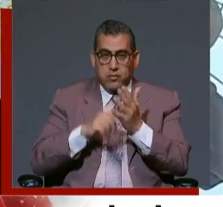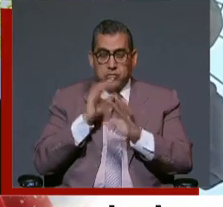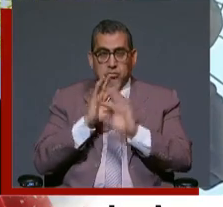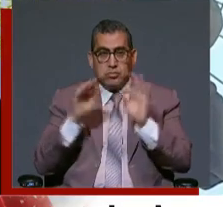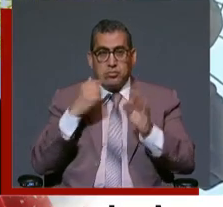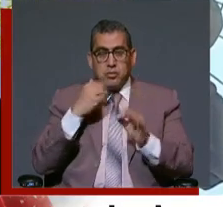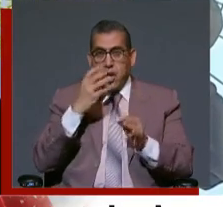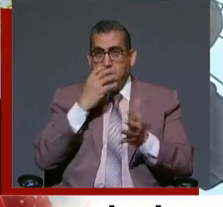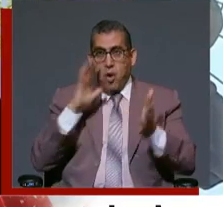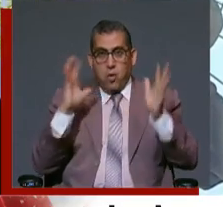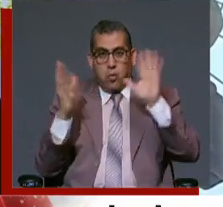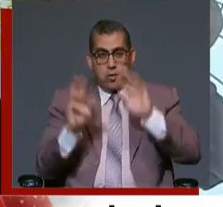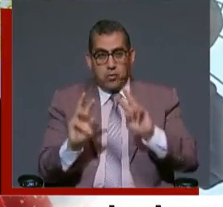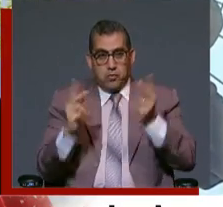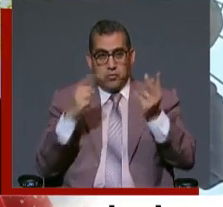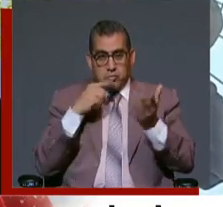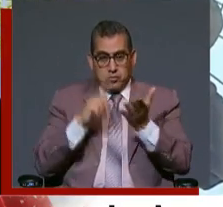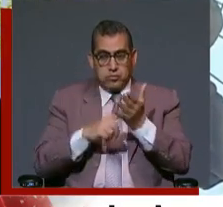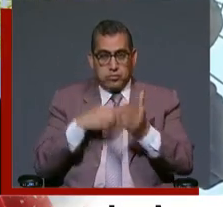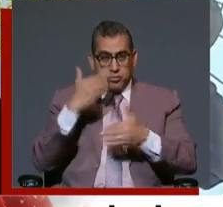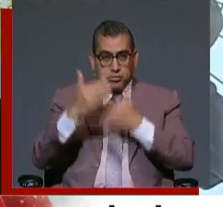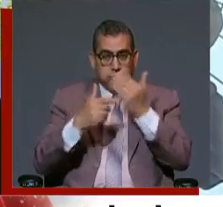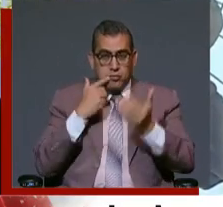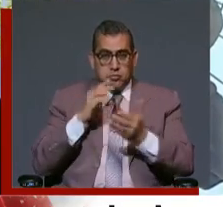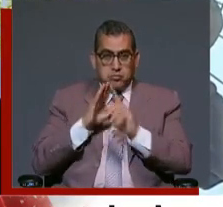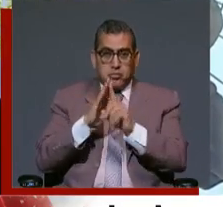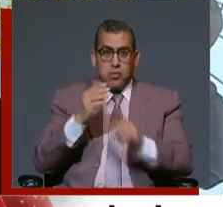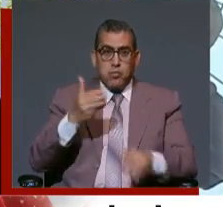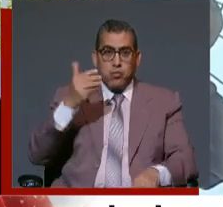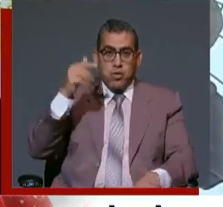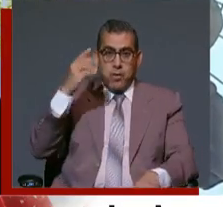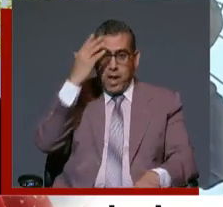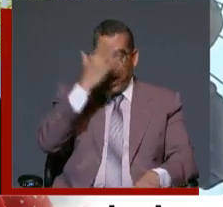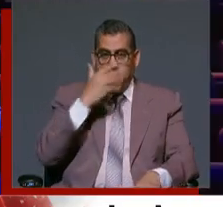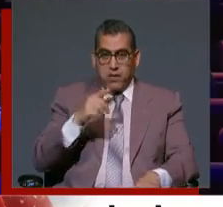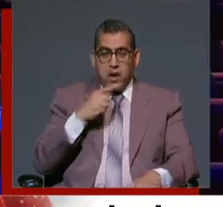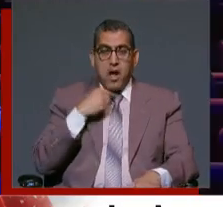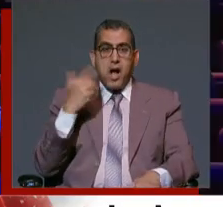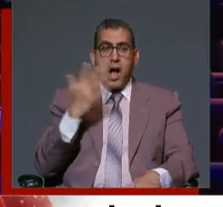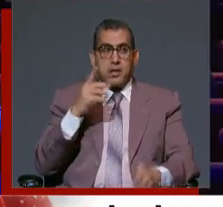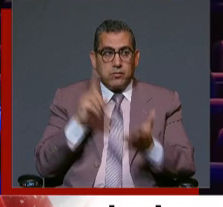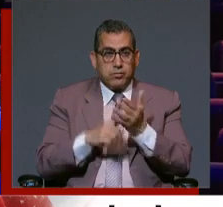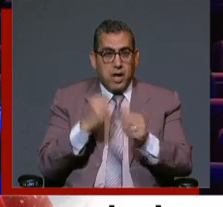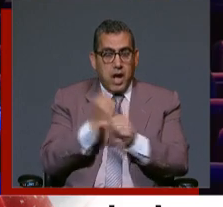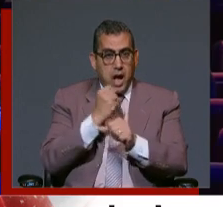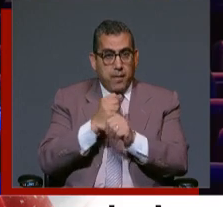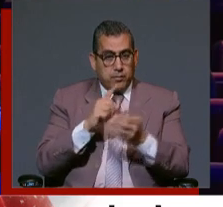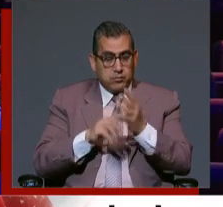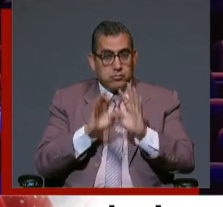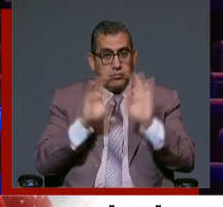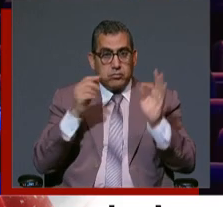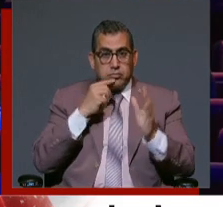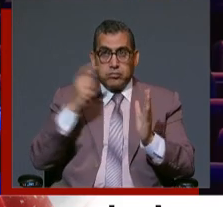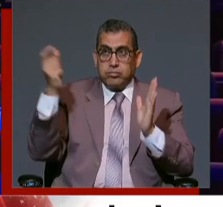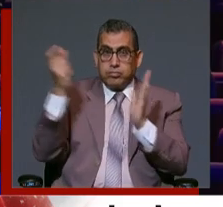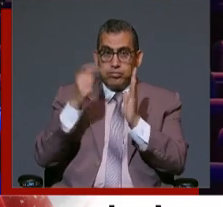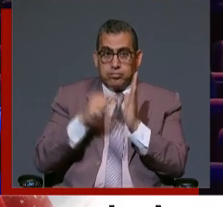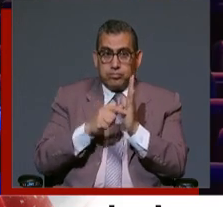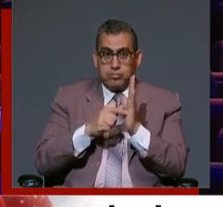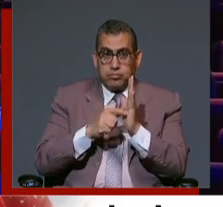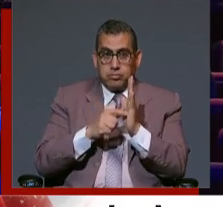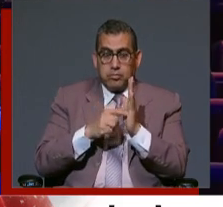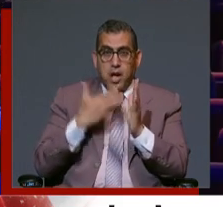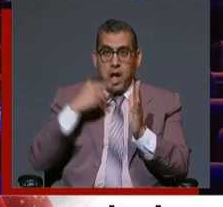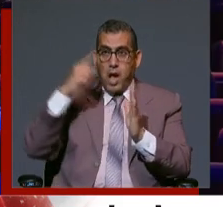للمناخ ومعززة للنمو الأخضر. مستقبل أفريقيا أخضر. يجب أن تعمل الشمس